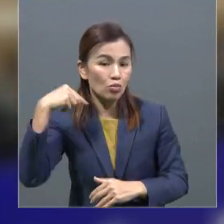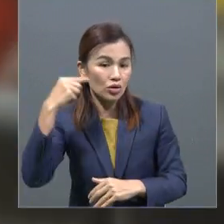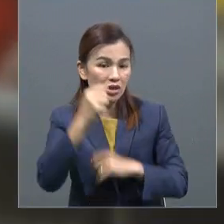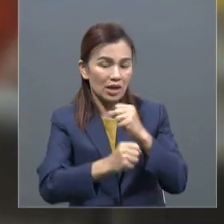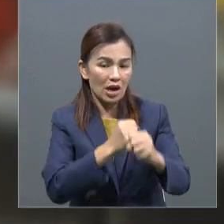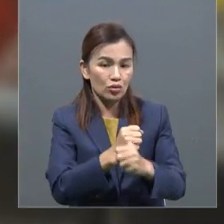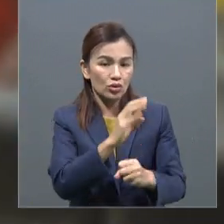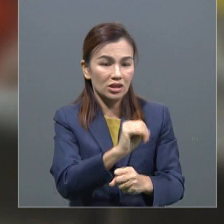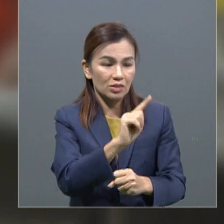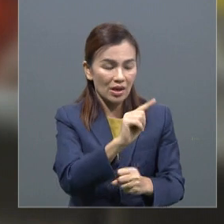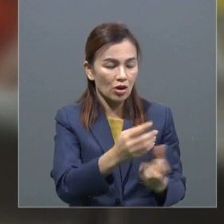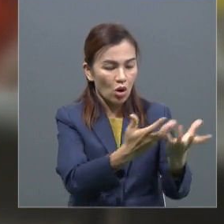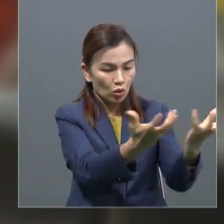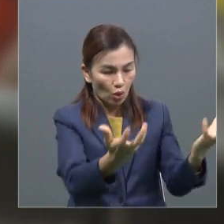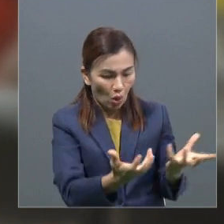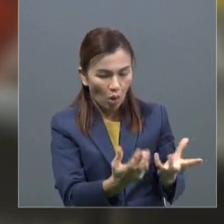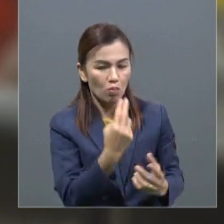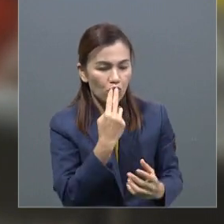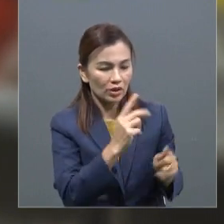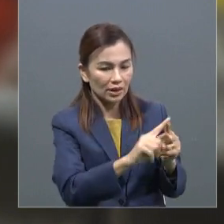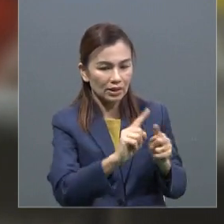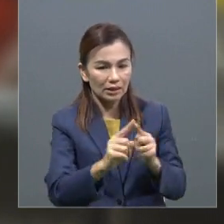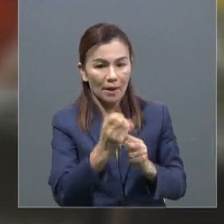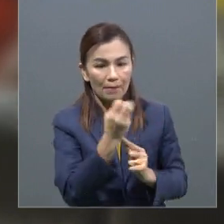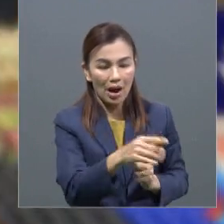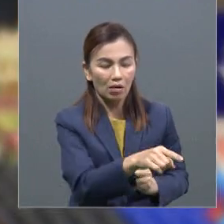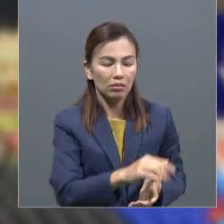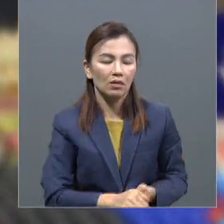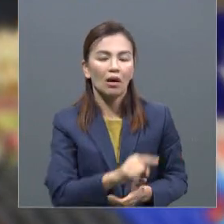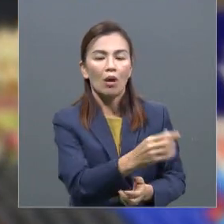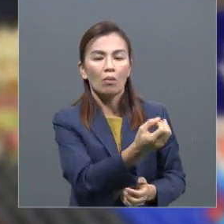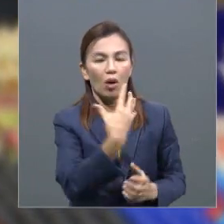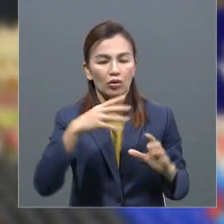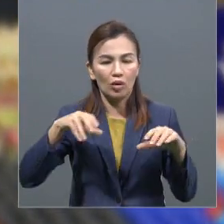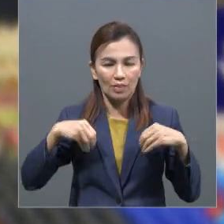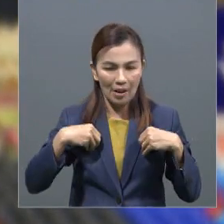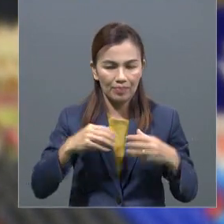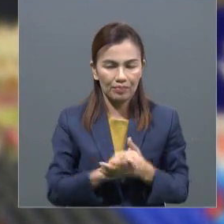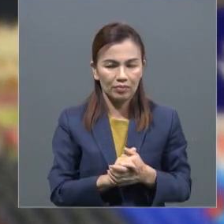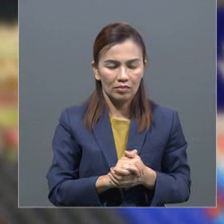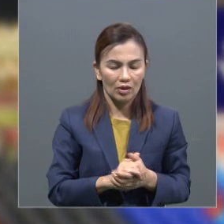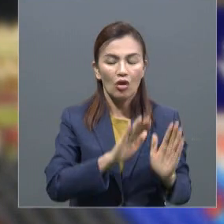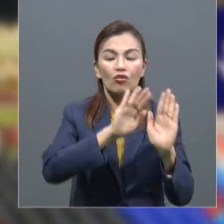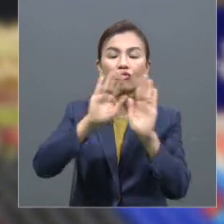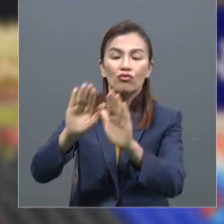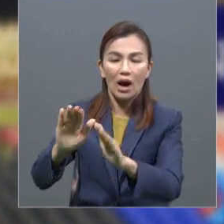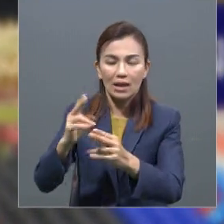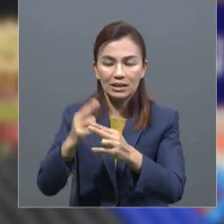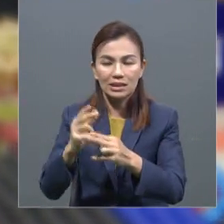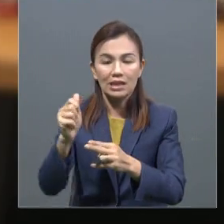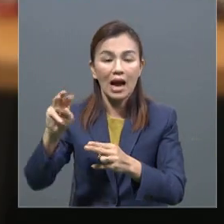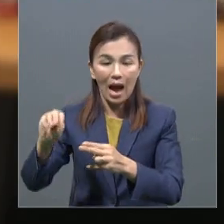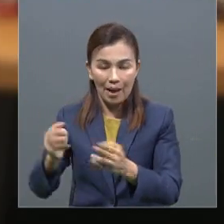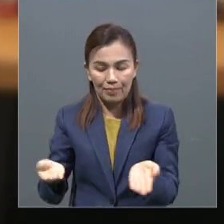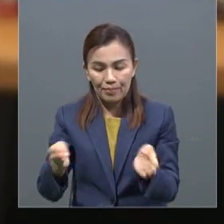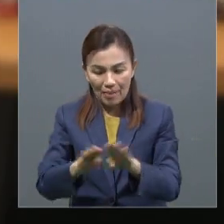ของกลางอีกเป็นจำนวนมากปรากฏทั้งคู่ให้การรับสารภาพนะคะว่ามีการว่าจ้างนายอาร์มให้ทำหน้าที่แพ็คสินค้า